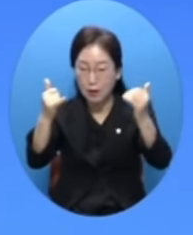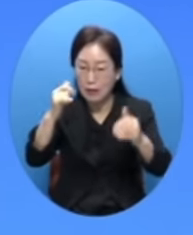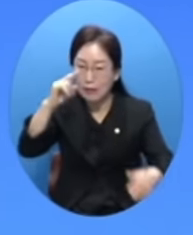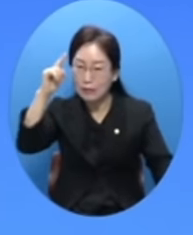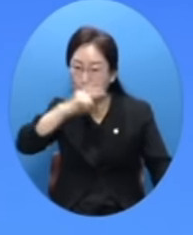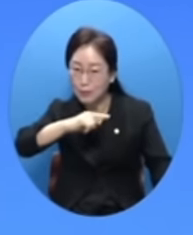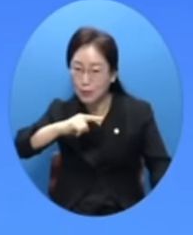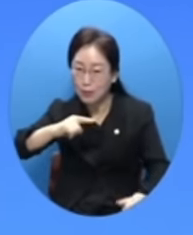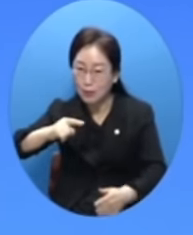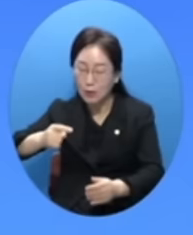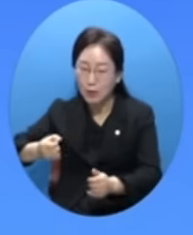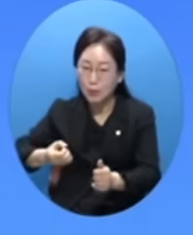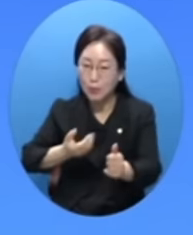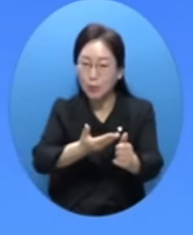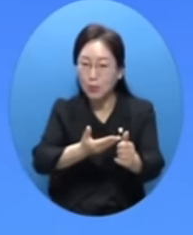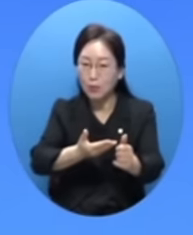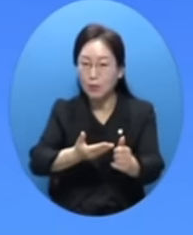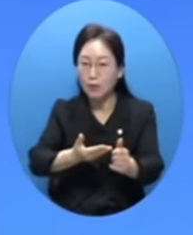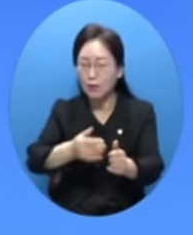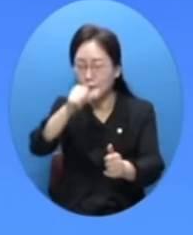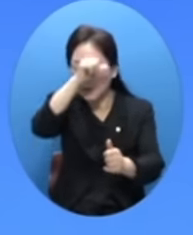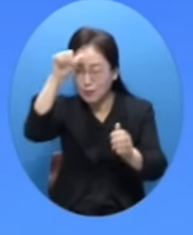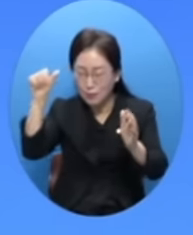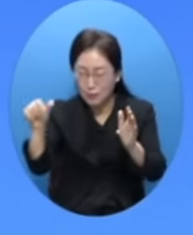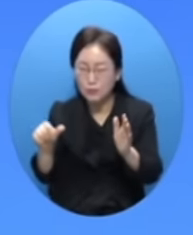사람들은 평생 동안 그것이